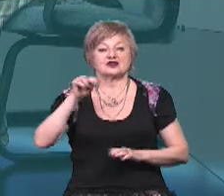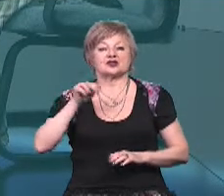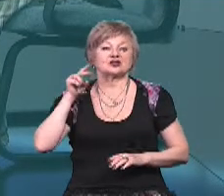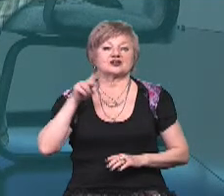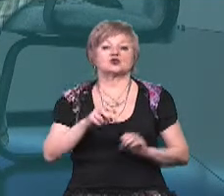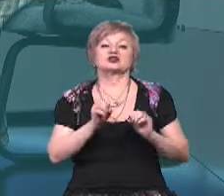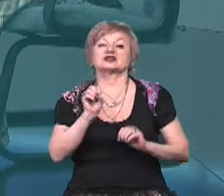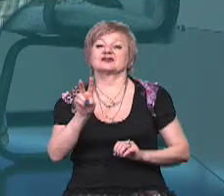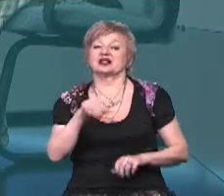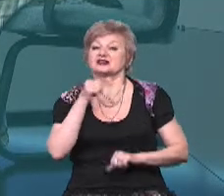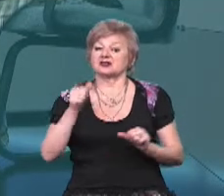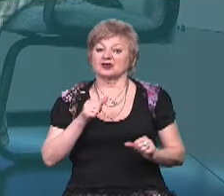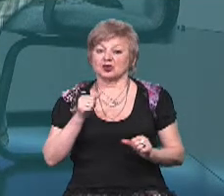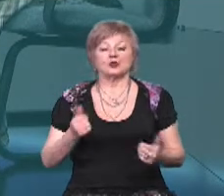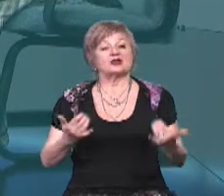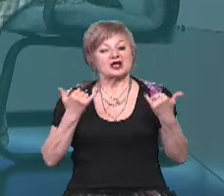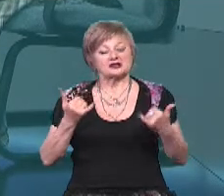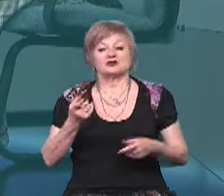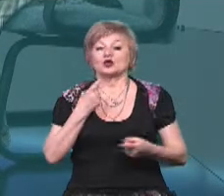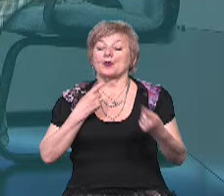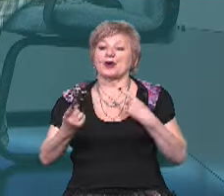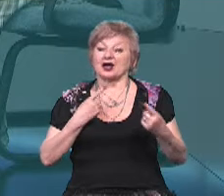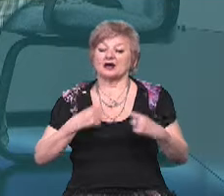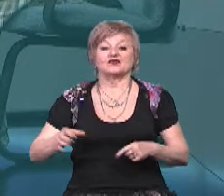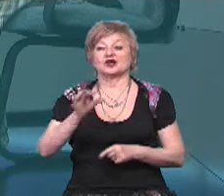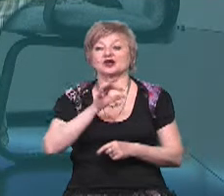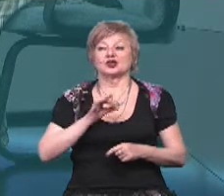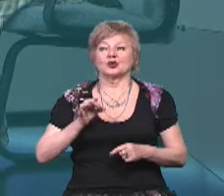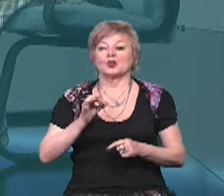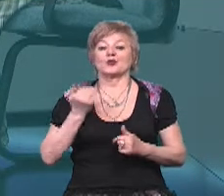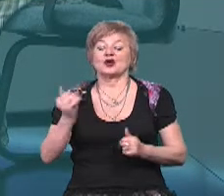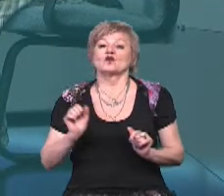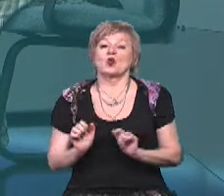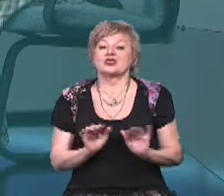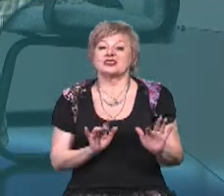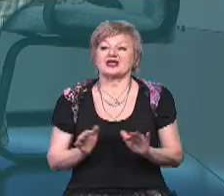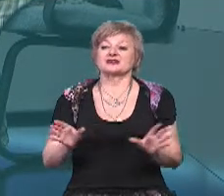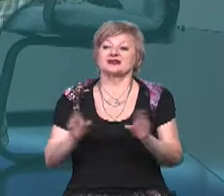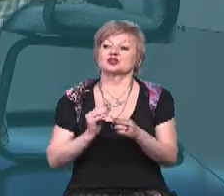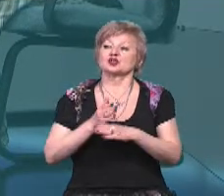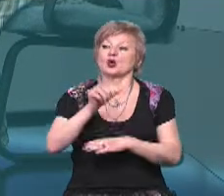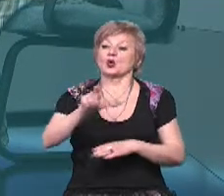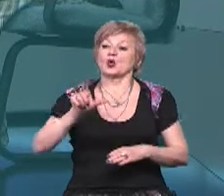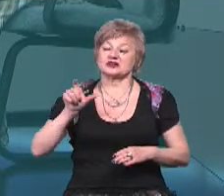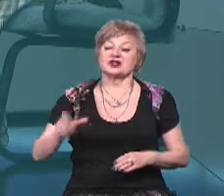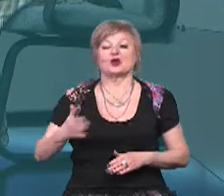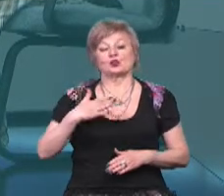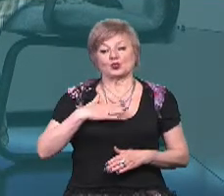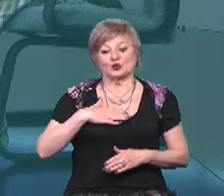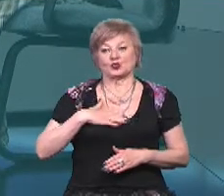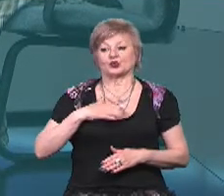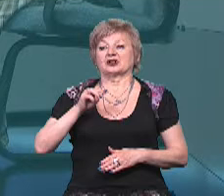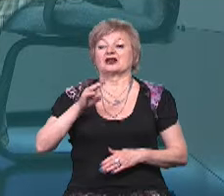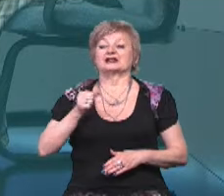грудня 2012 року. І сьогодні ми поговоримо про його дію з нашими гостями. В студії у нас